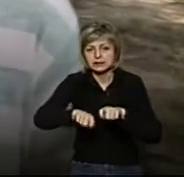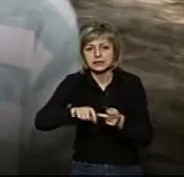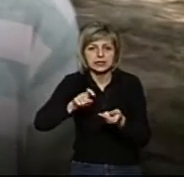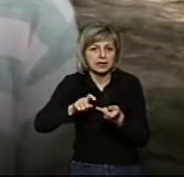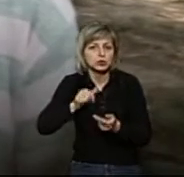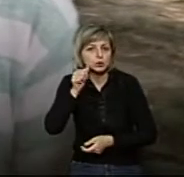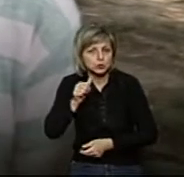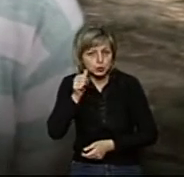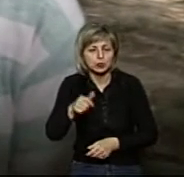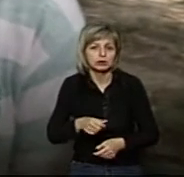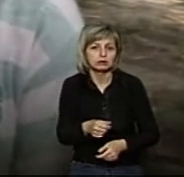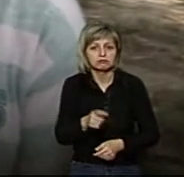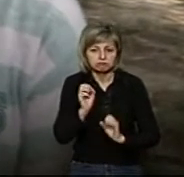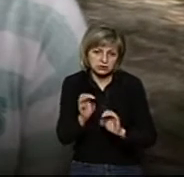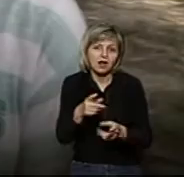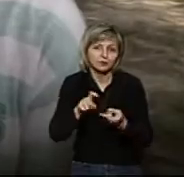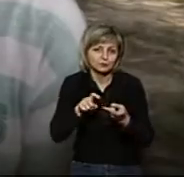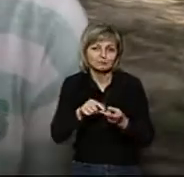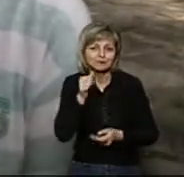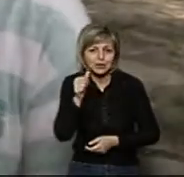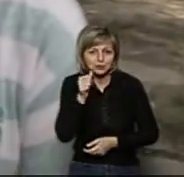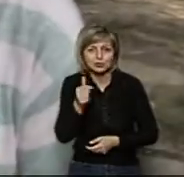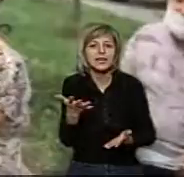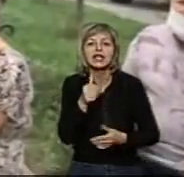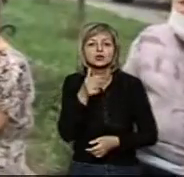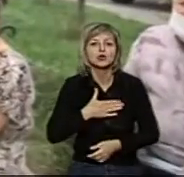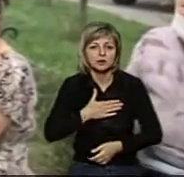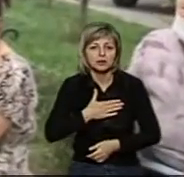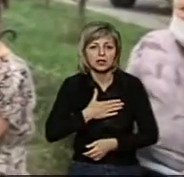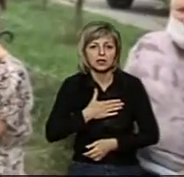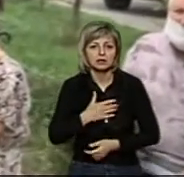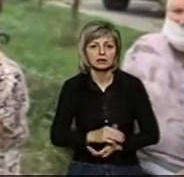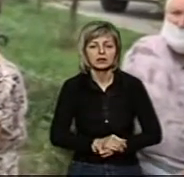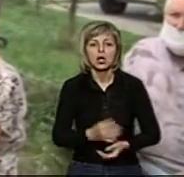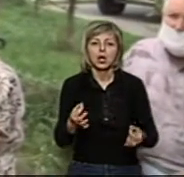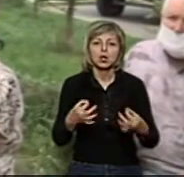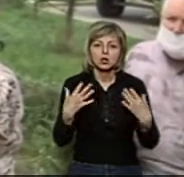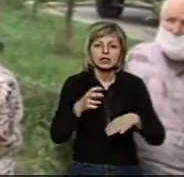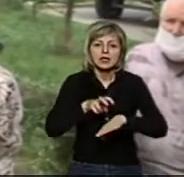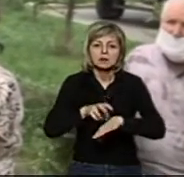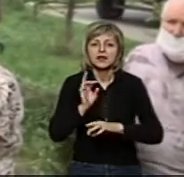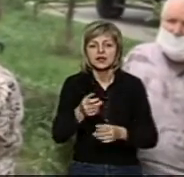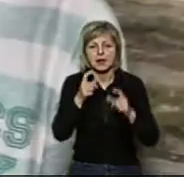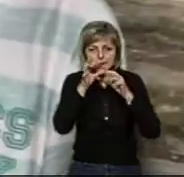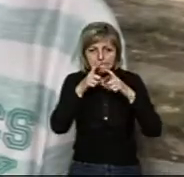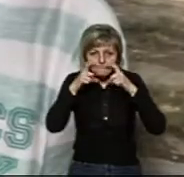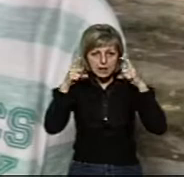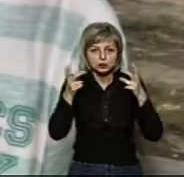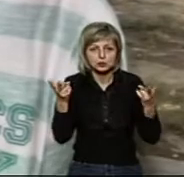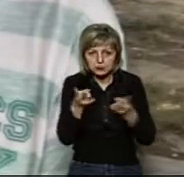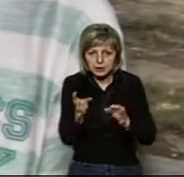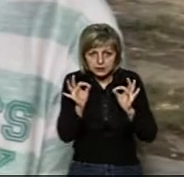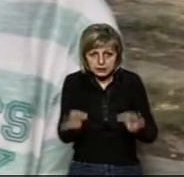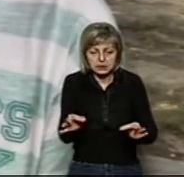поміряли, знав, який мій цукор. Медики розказували, як носити маску сьогодні нам.